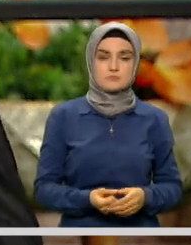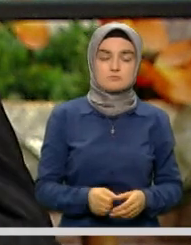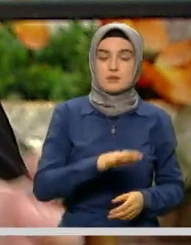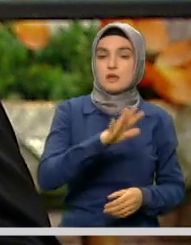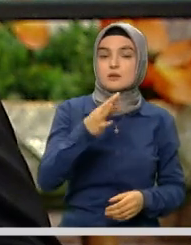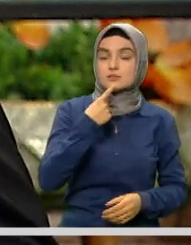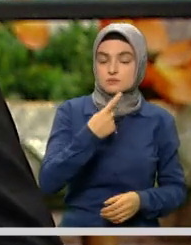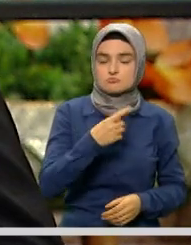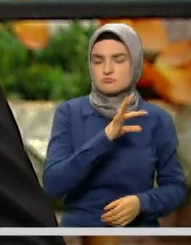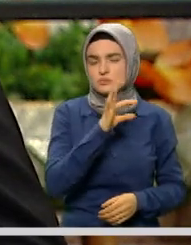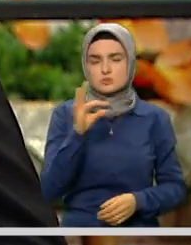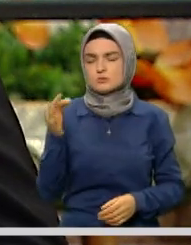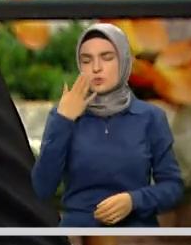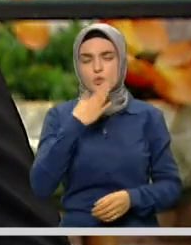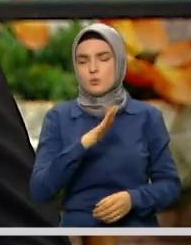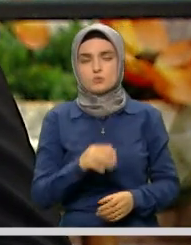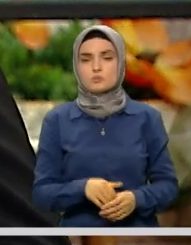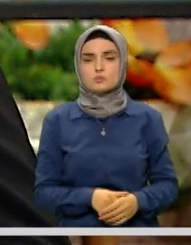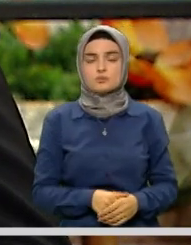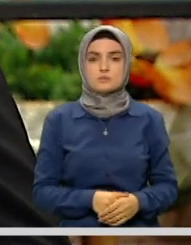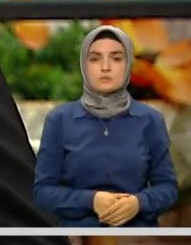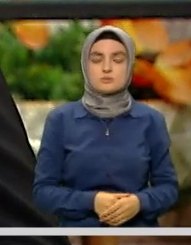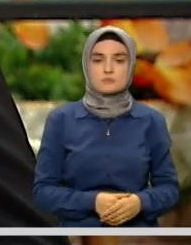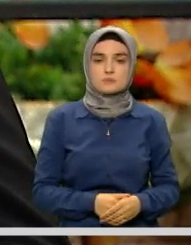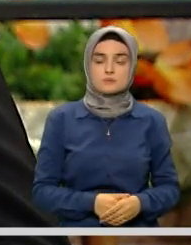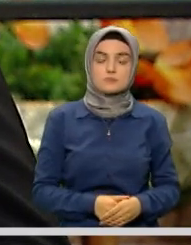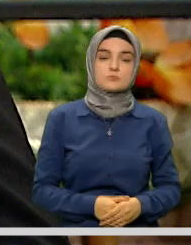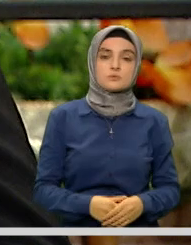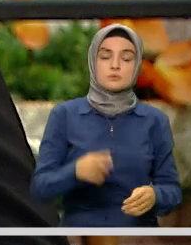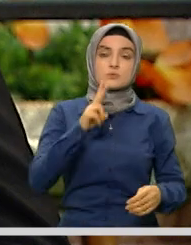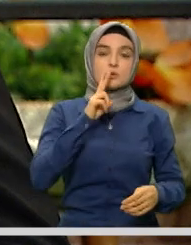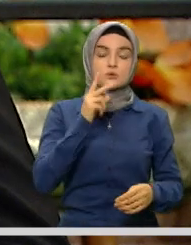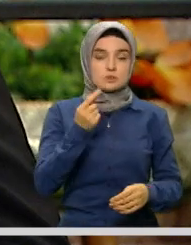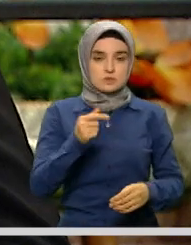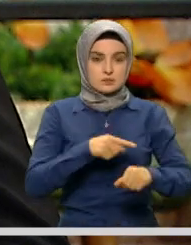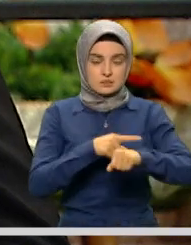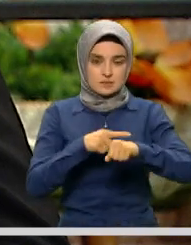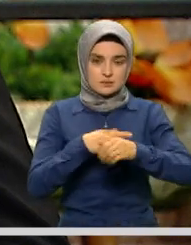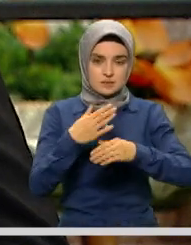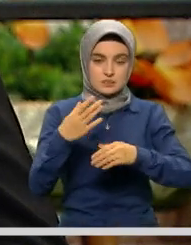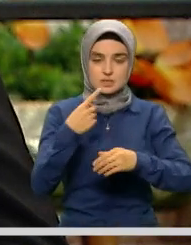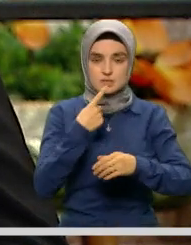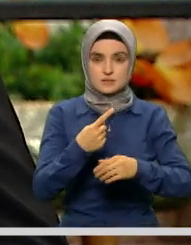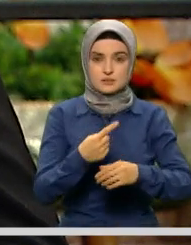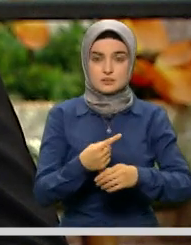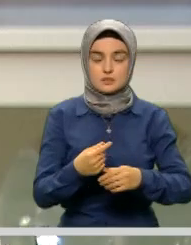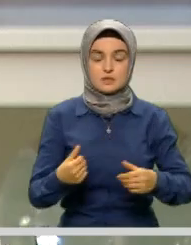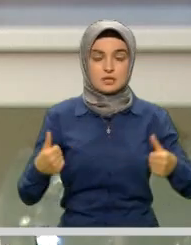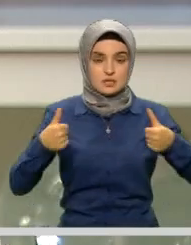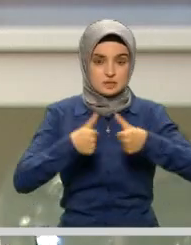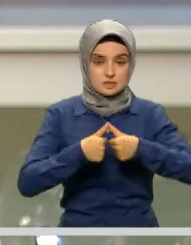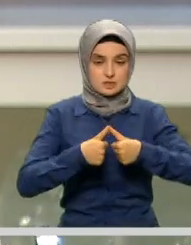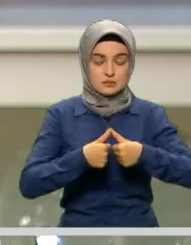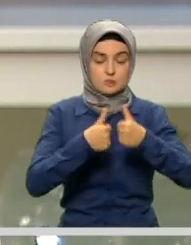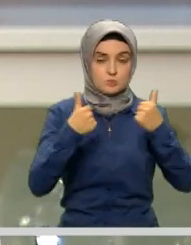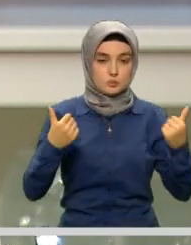ki hiçbir şey yok seninle ilgili. Ve nihayetinde biraz daha zaman geçtiğinde diyor ki eşinden de ayrılacaksın.